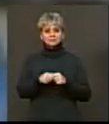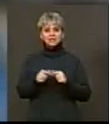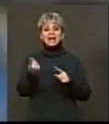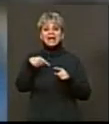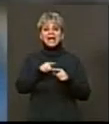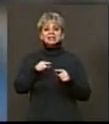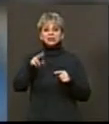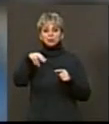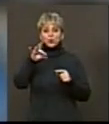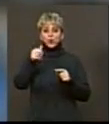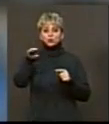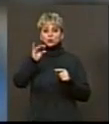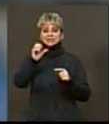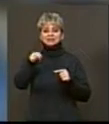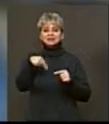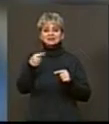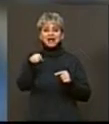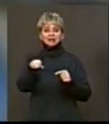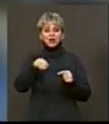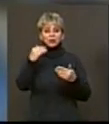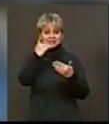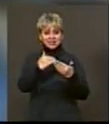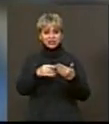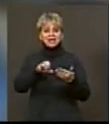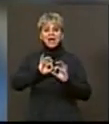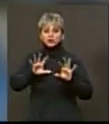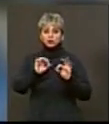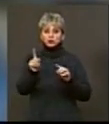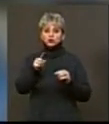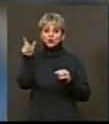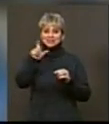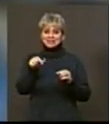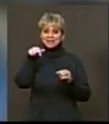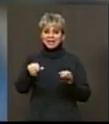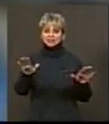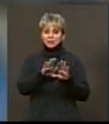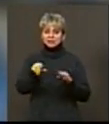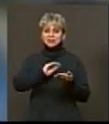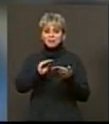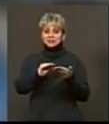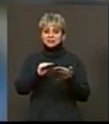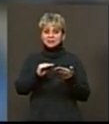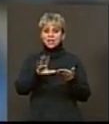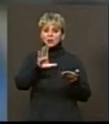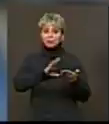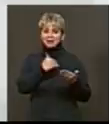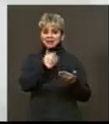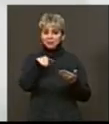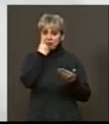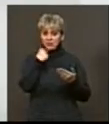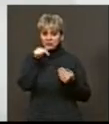Этот продюсер дал такого содержания интервью, что стихи на данную песню написаны были им.